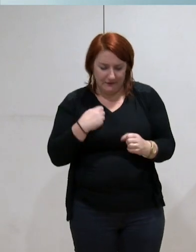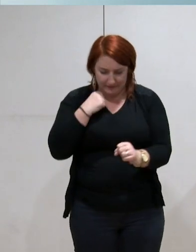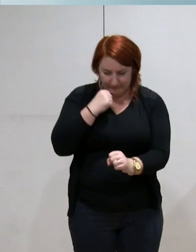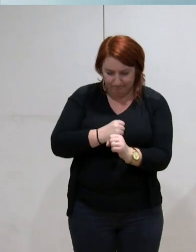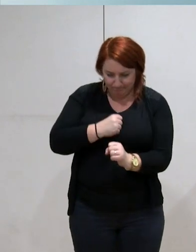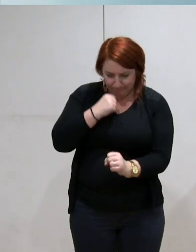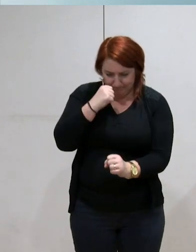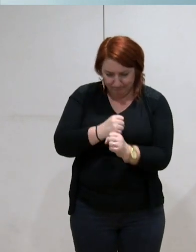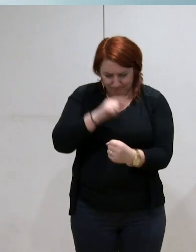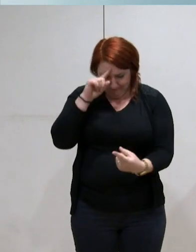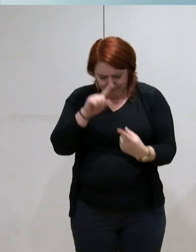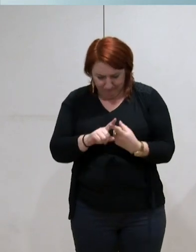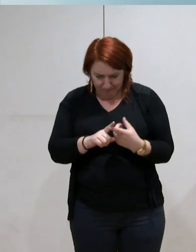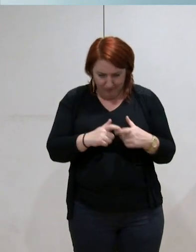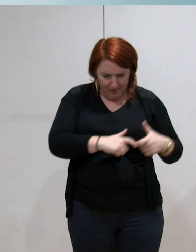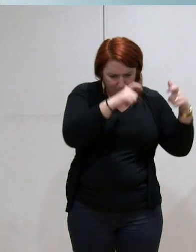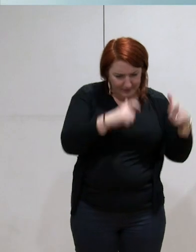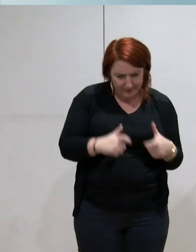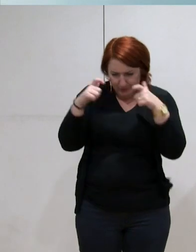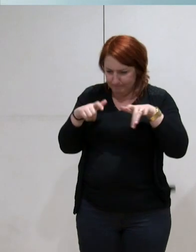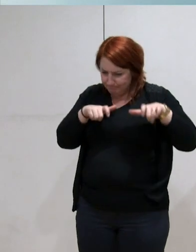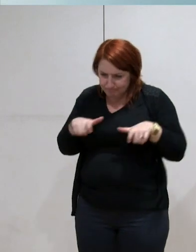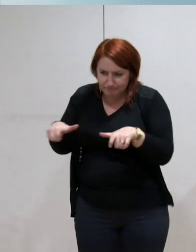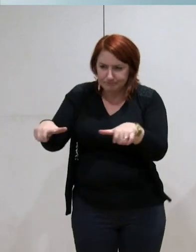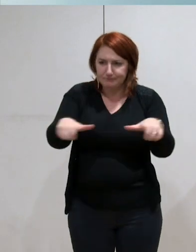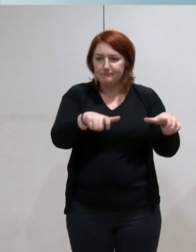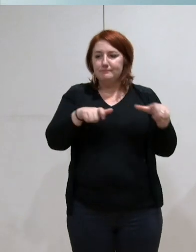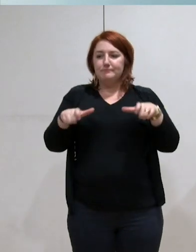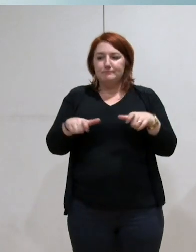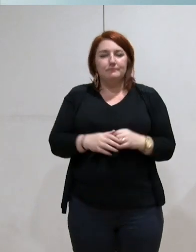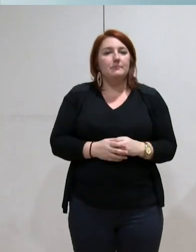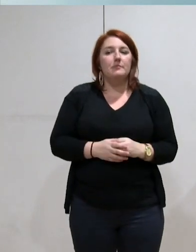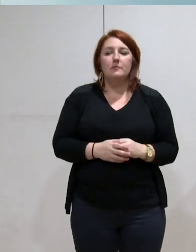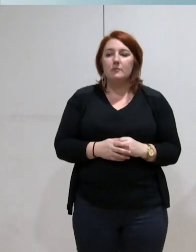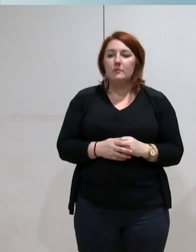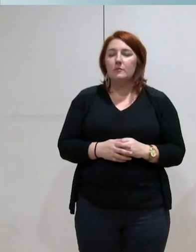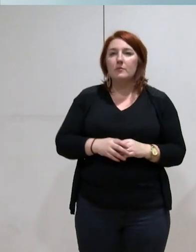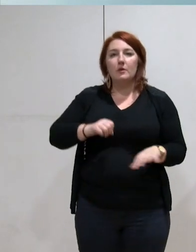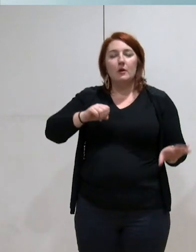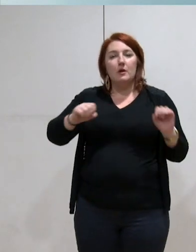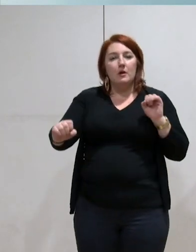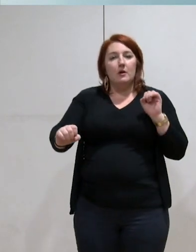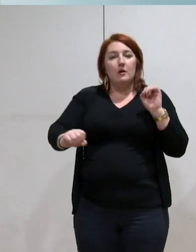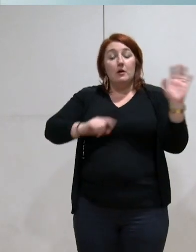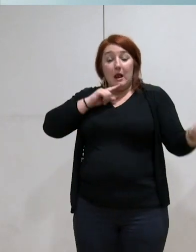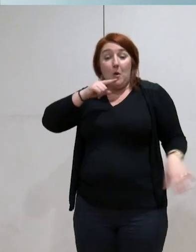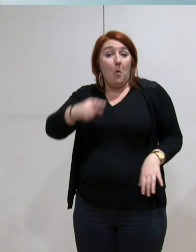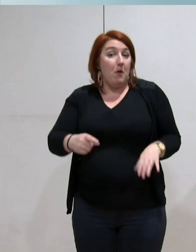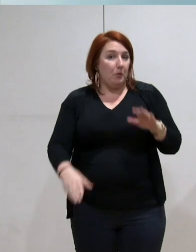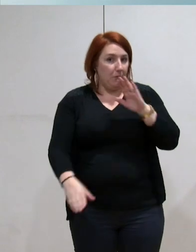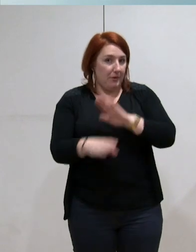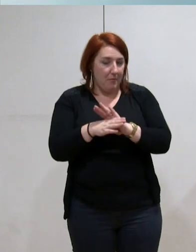état des lieux de l'ensemble de nos bâtiments et la commande qui avait été passée était d'abord de